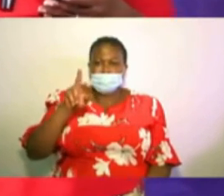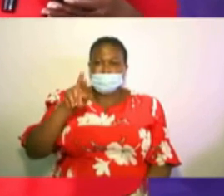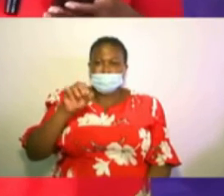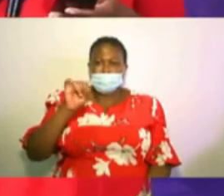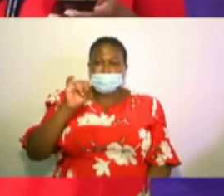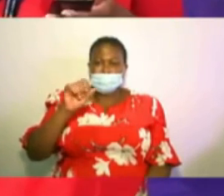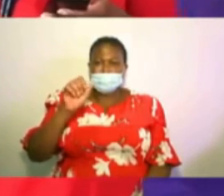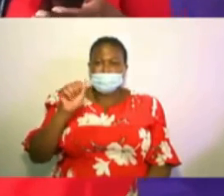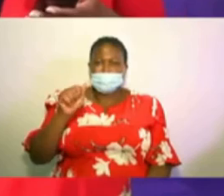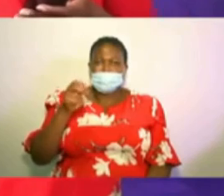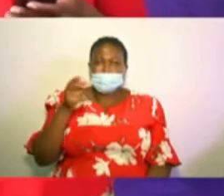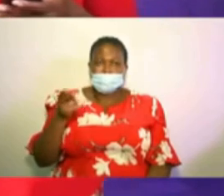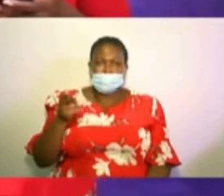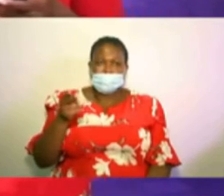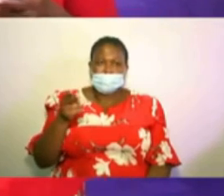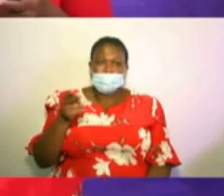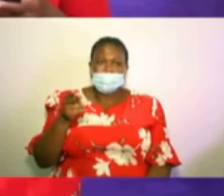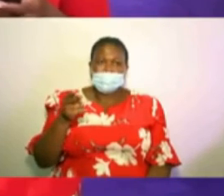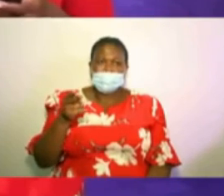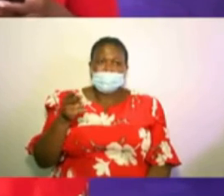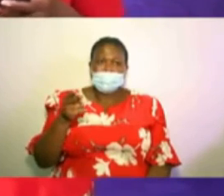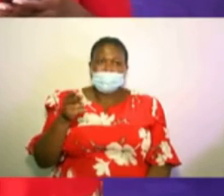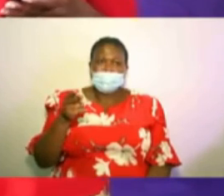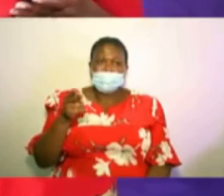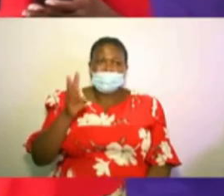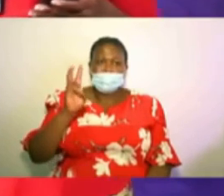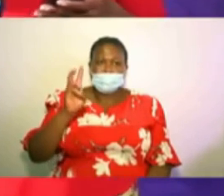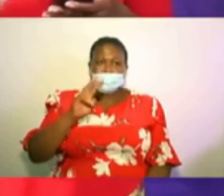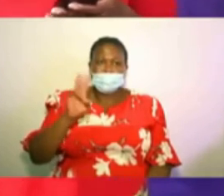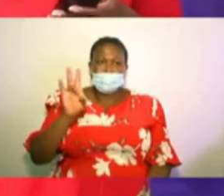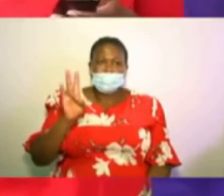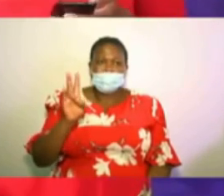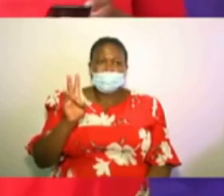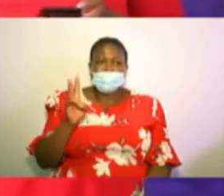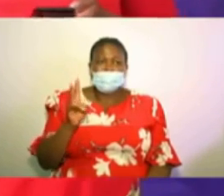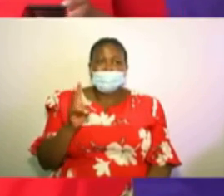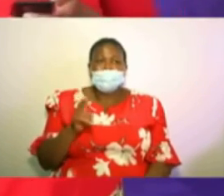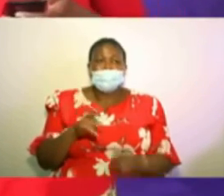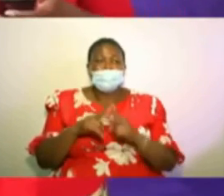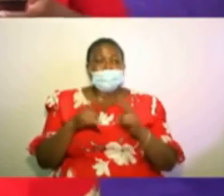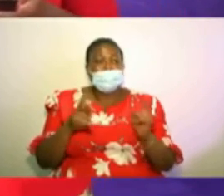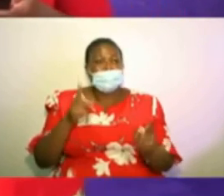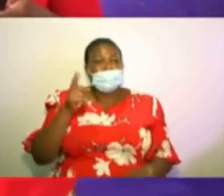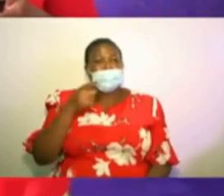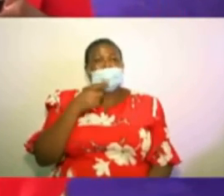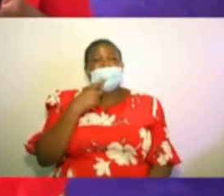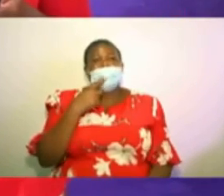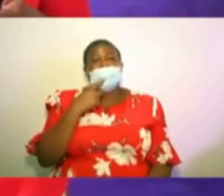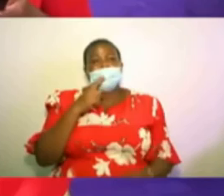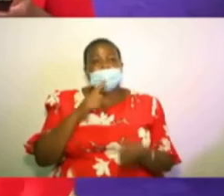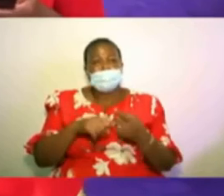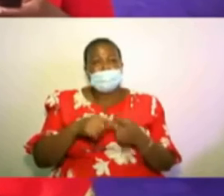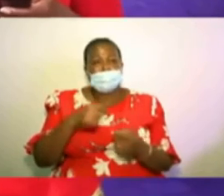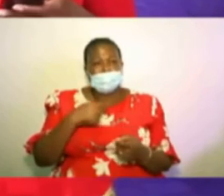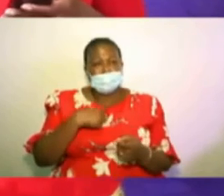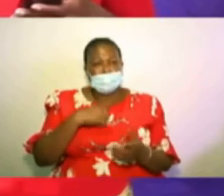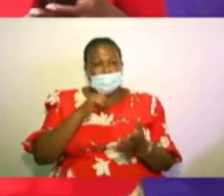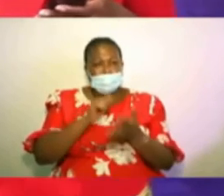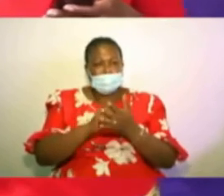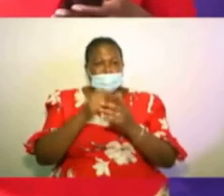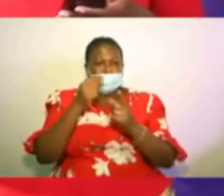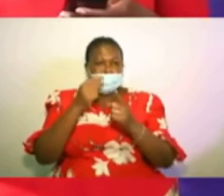Zacharie chapitre 4, le verset 6 et 7. So he said to me, this is the word of the Lord to